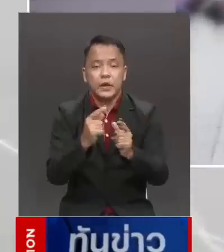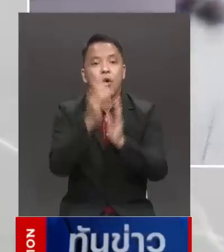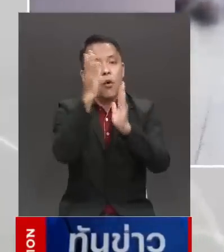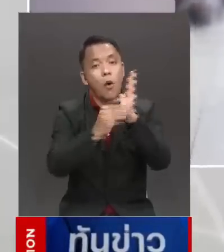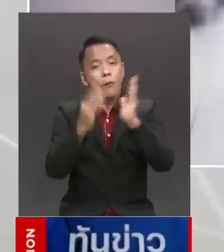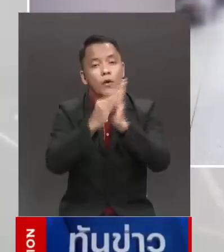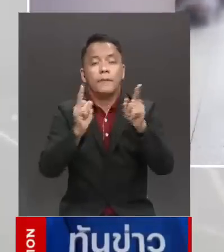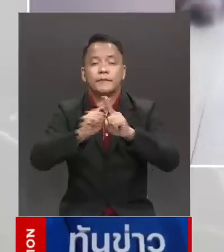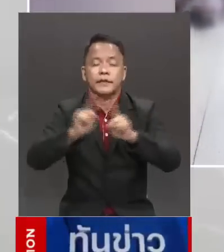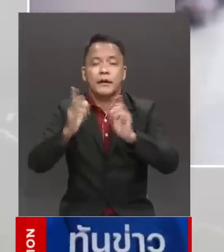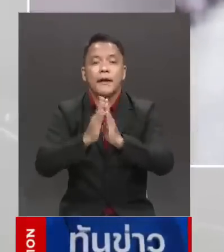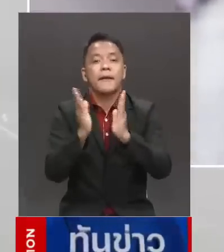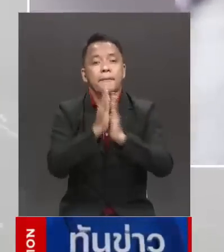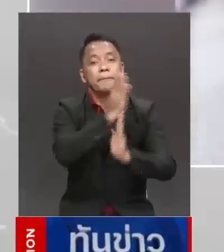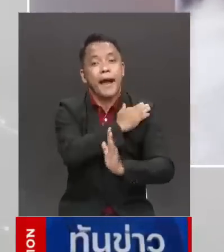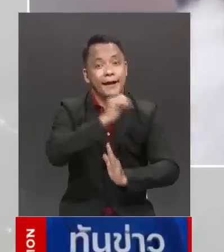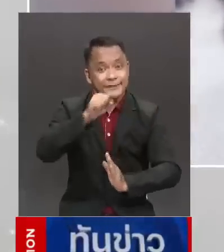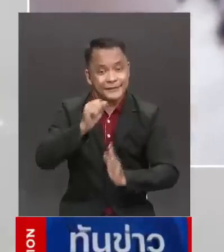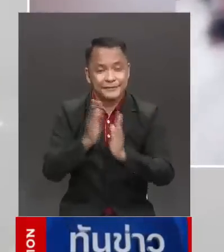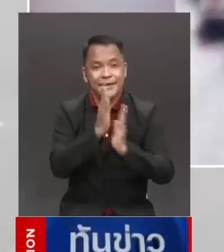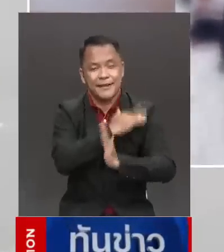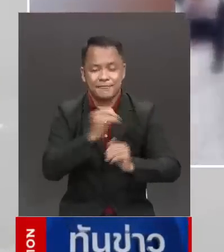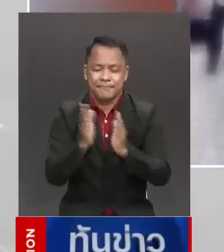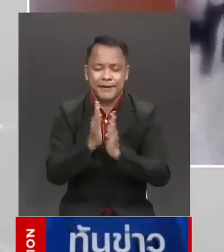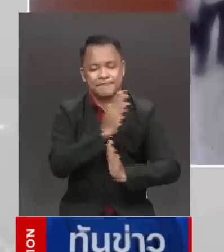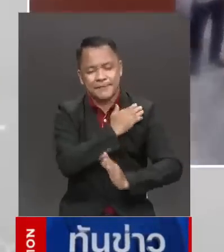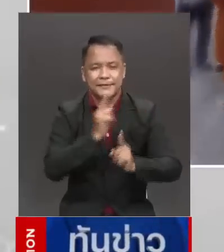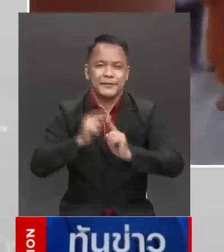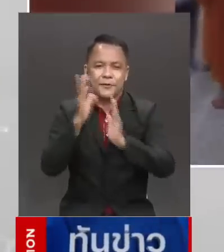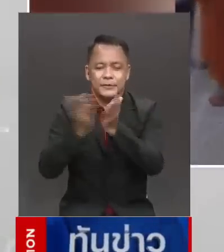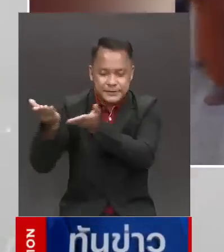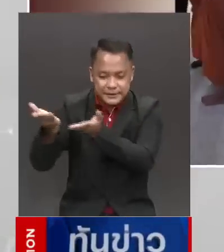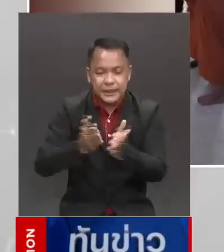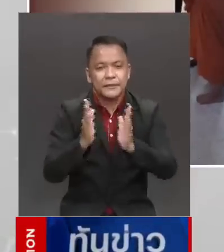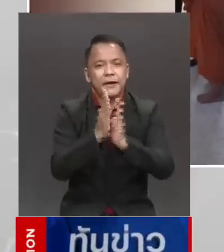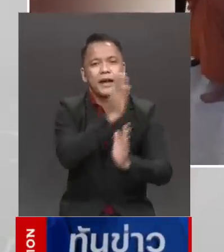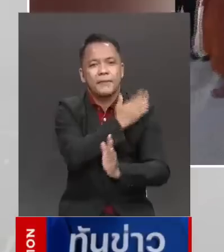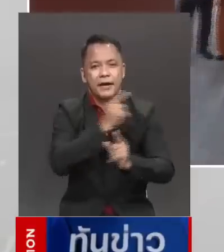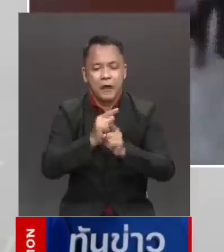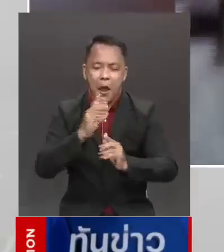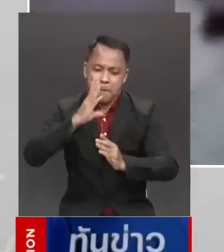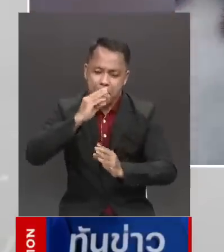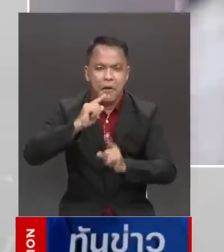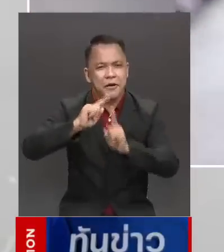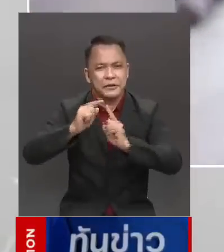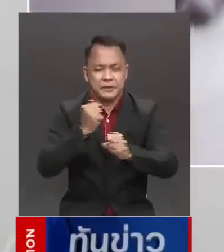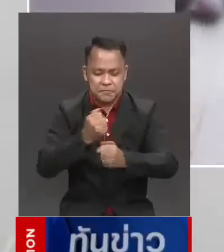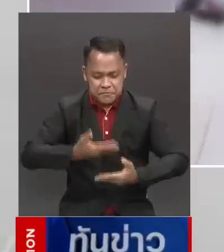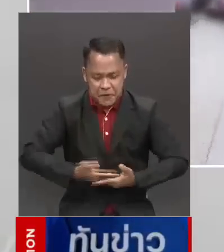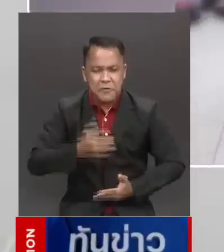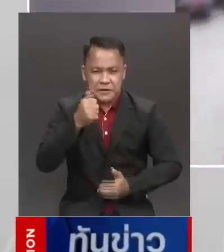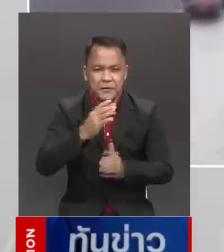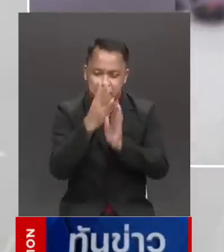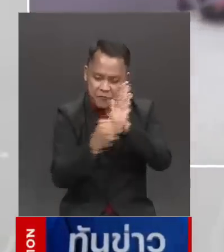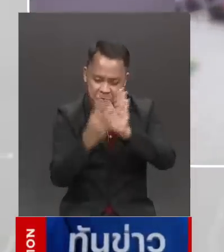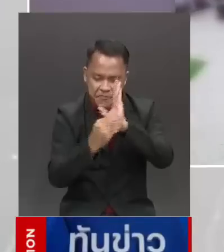รมแบบนี้ก็จะเป็นพระใช่ไหมคะ อารมณ์แบบค่ายธรรมะประมาณนั้น ใช่ก็จะเชิญบรรดาพระที่เป็นนักเทศนักปฏิบัติธรรมมาให้